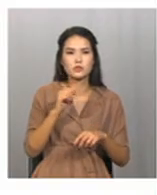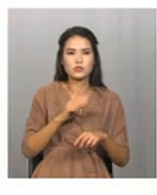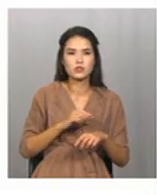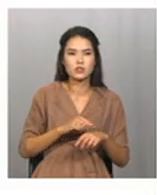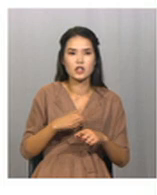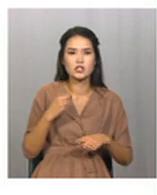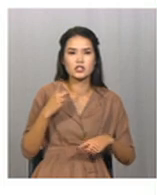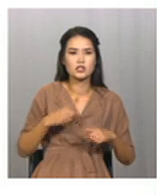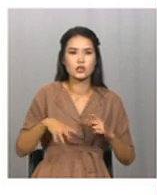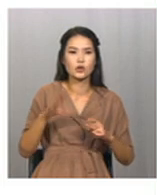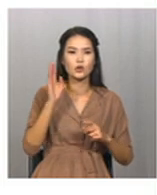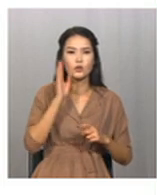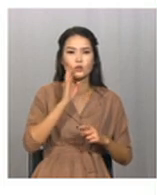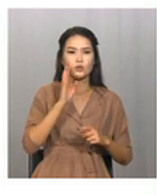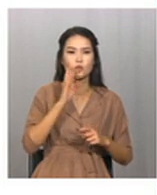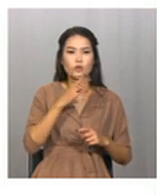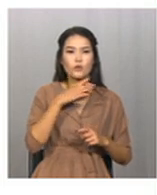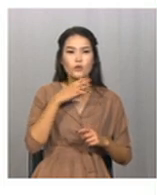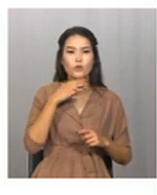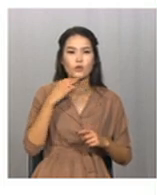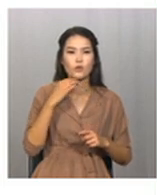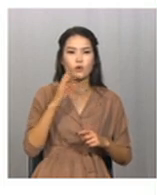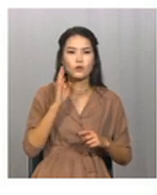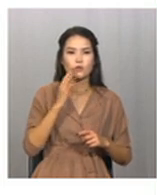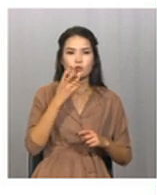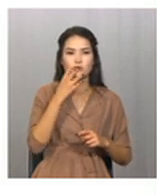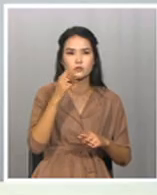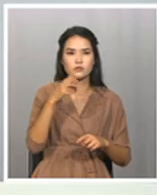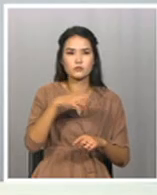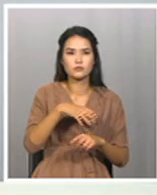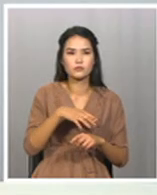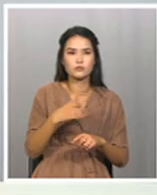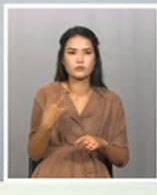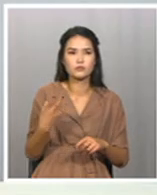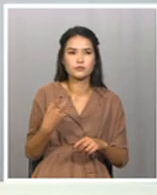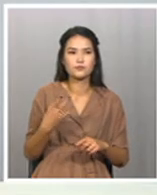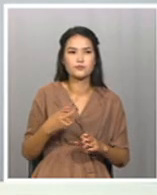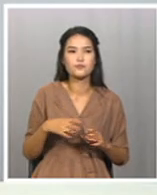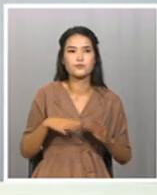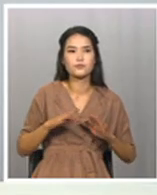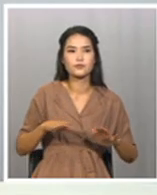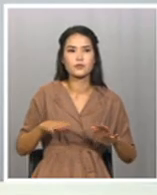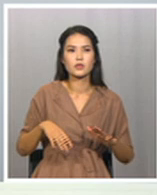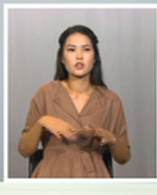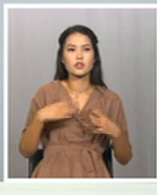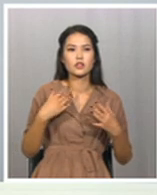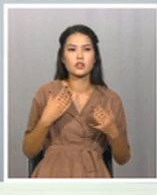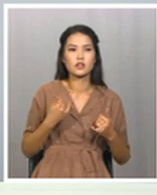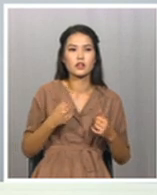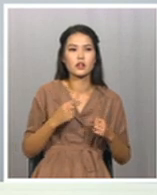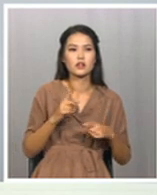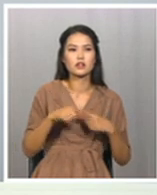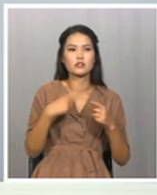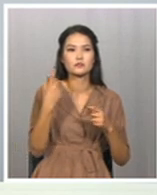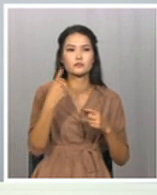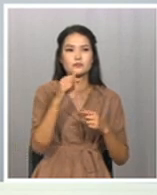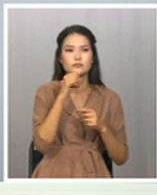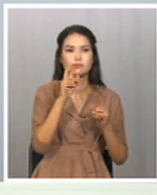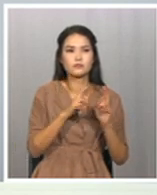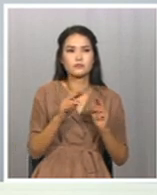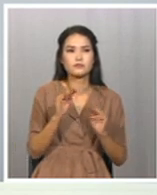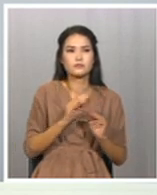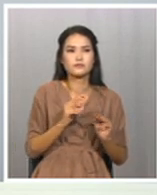тиіп кетсе, дереу сумен жуып жіберу керек. Оқушылар, енді бірінші тәжірибені жасап